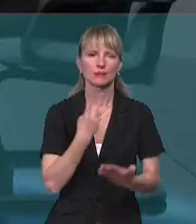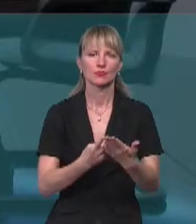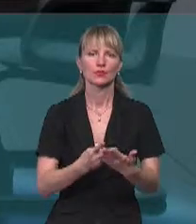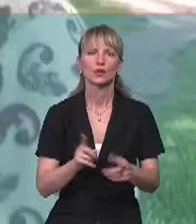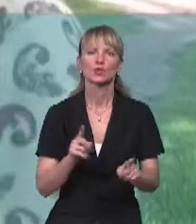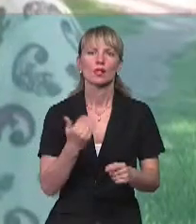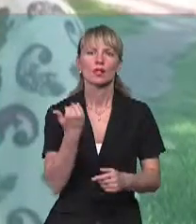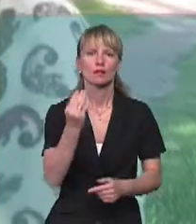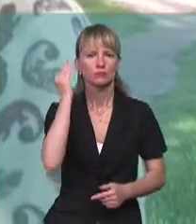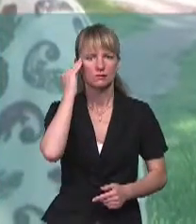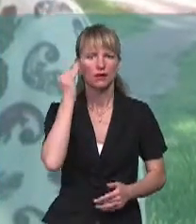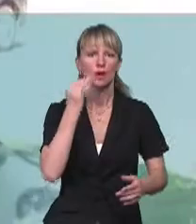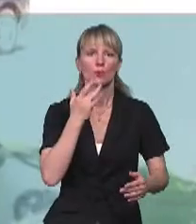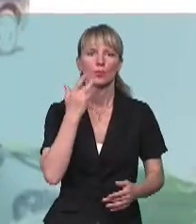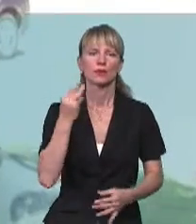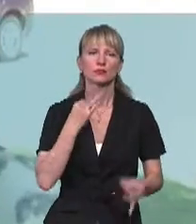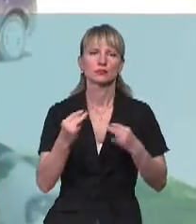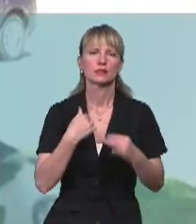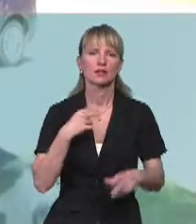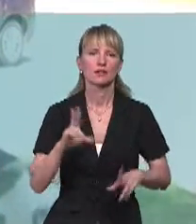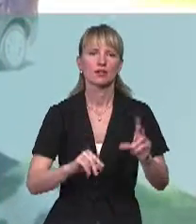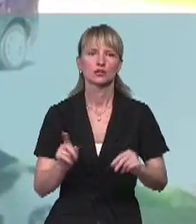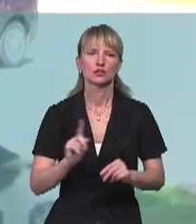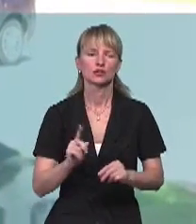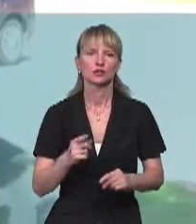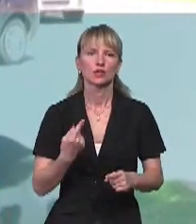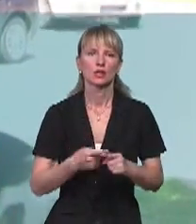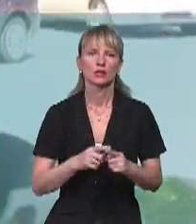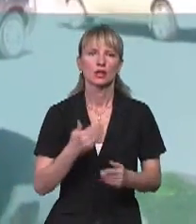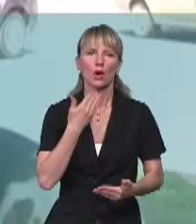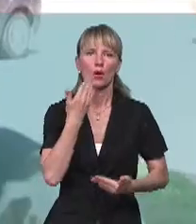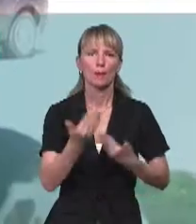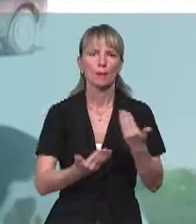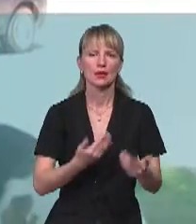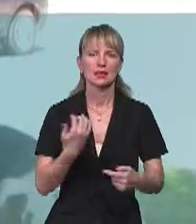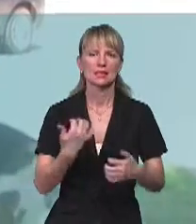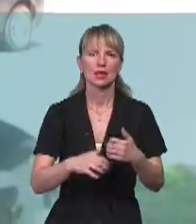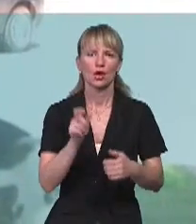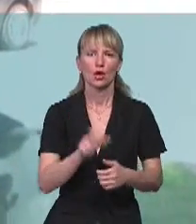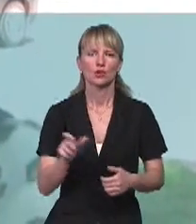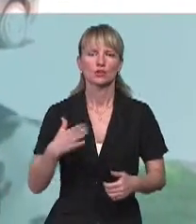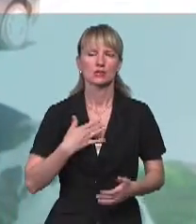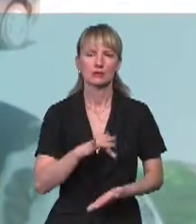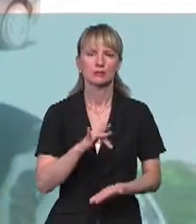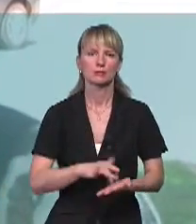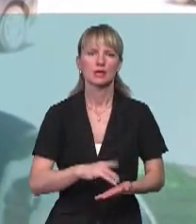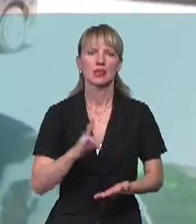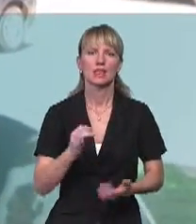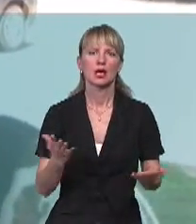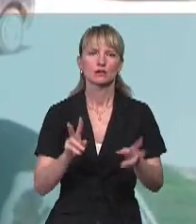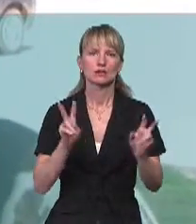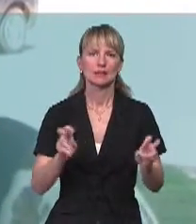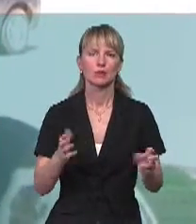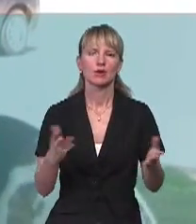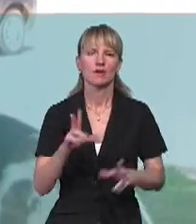Що таке, на вашу думку, публічні консультації? Я вважаю, що це, мабуть, якесь опитування серед горожан нашого міста на якусь тему,